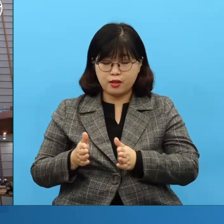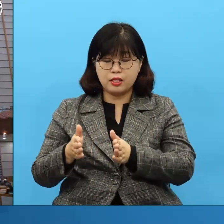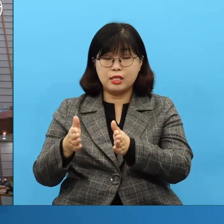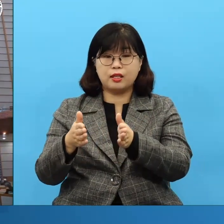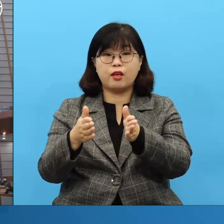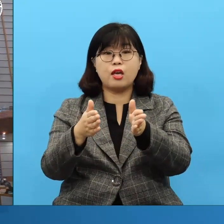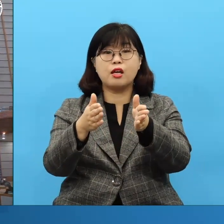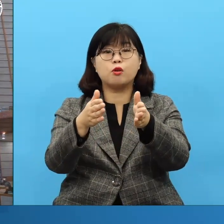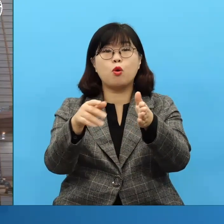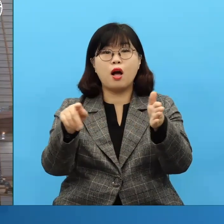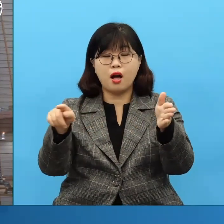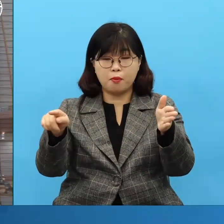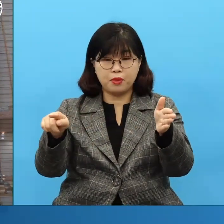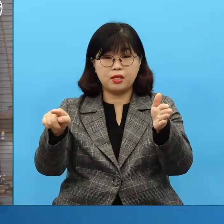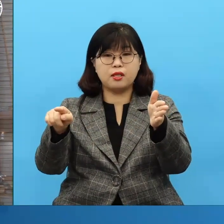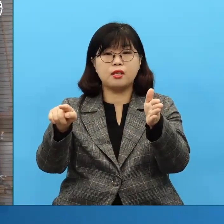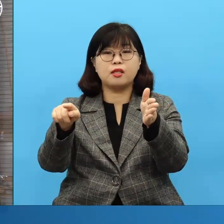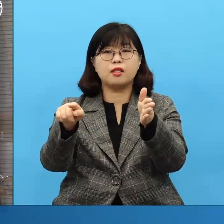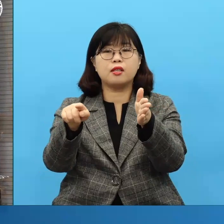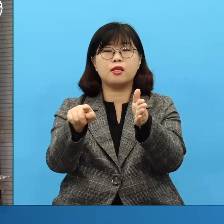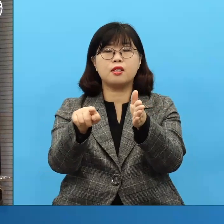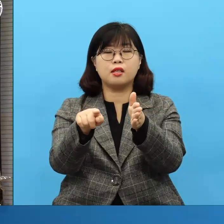나의 길과